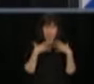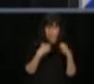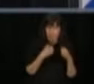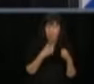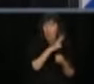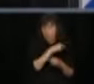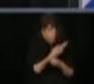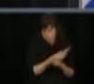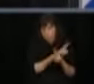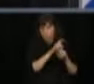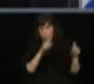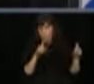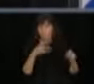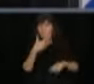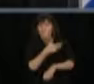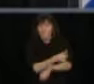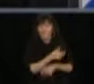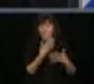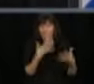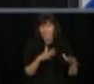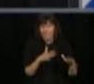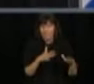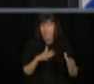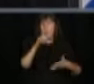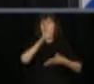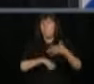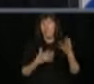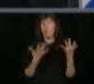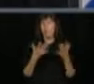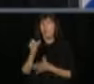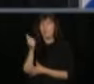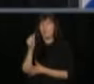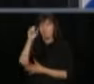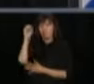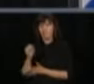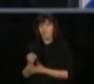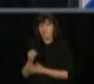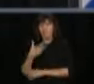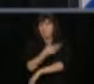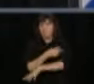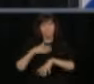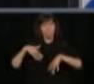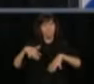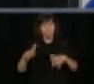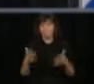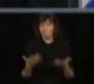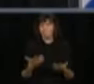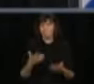10 % qui reste, il y a un risque réel. Selon la santé publique,